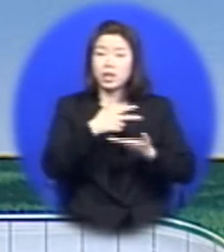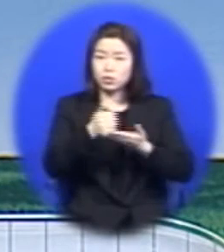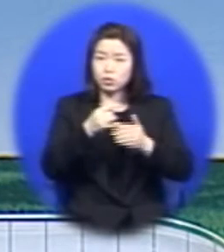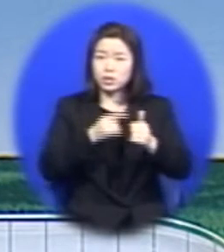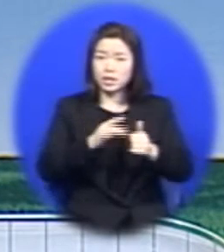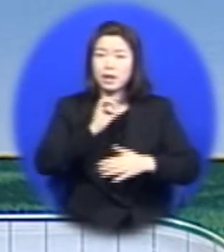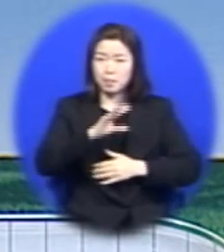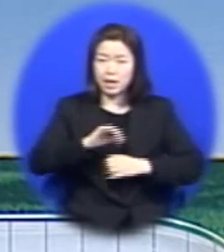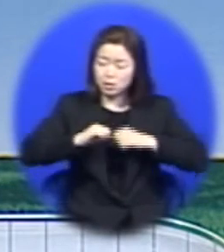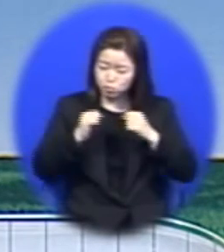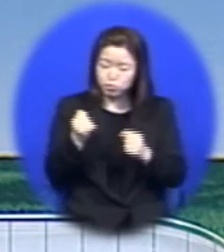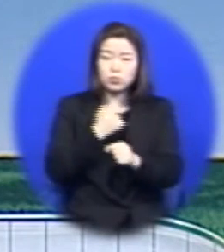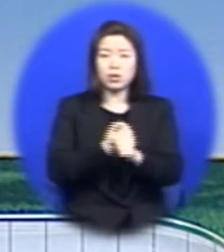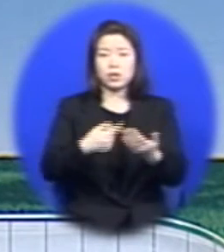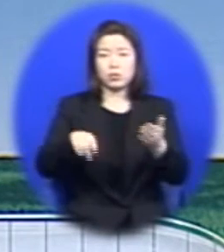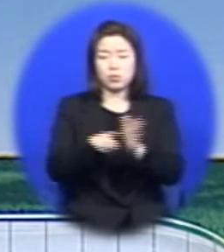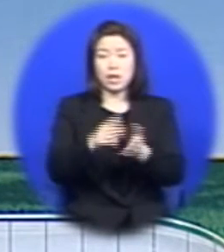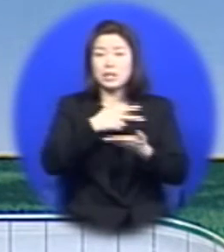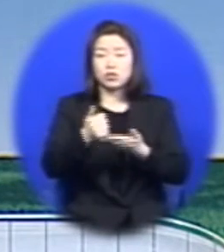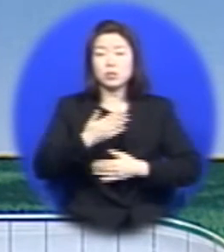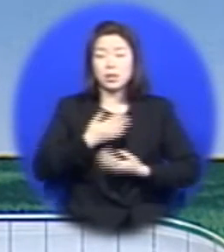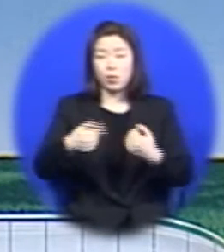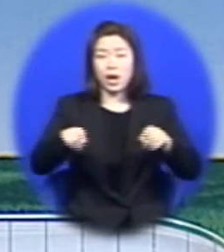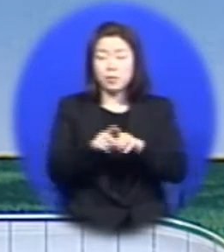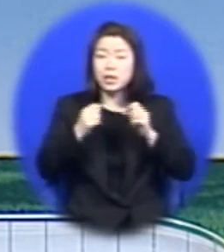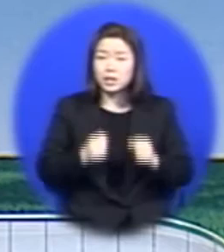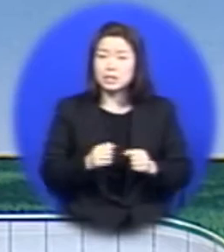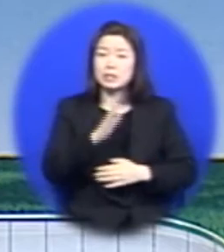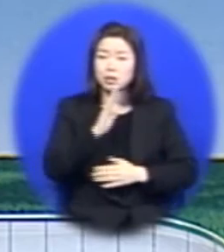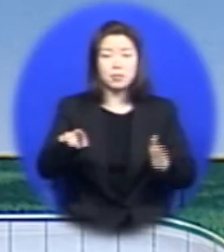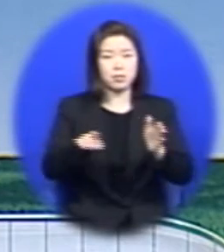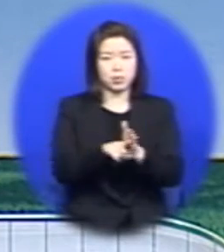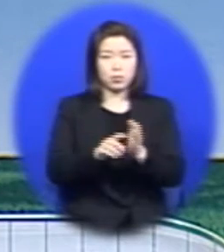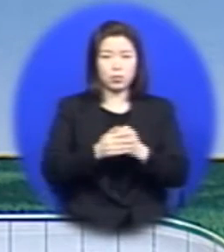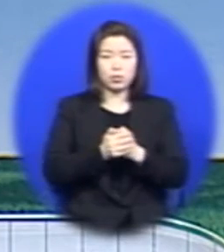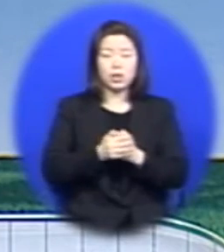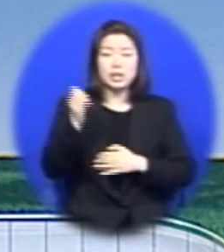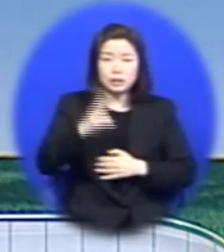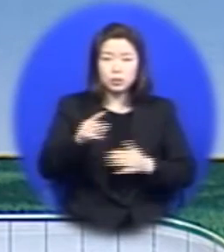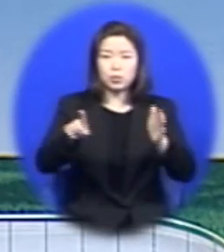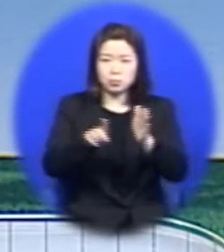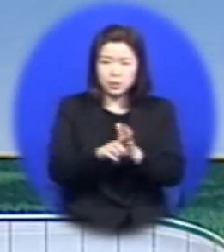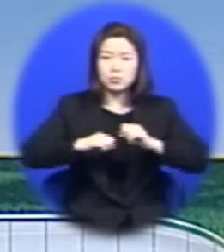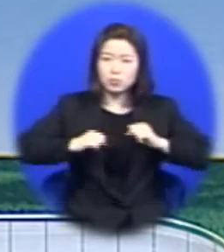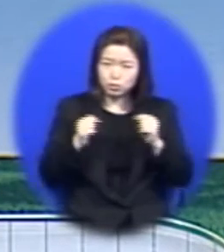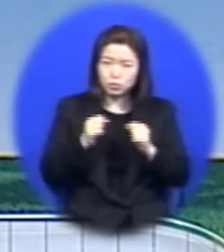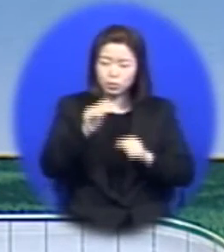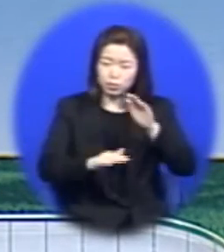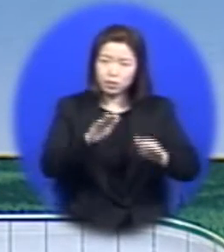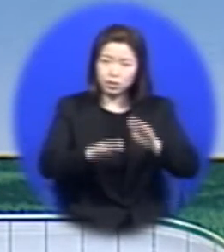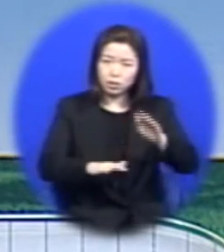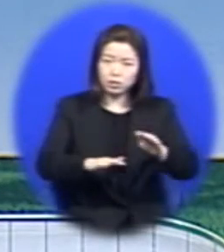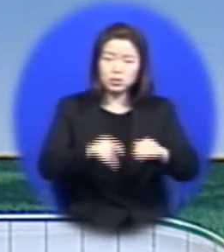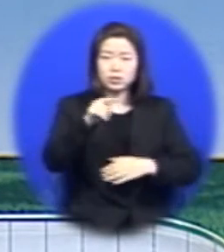주님께만 순종하려고, 주님이 나와 함께 계시는 것을 정말 믿고, 그리고 믿음과 순종의 걸음을 이렇게 걷는